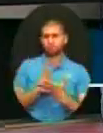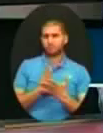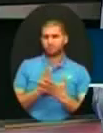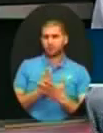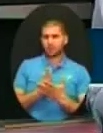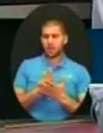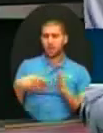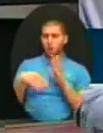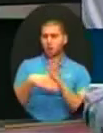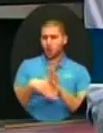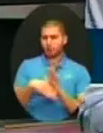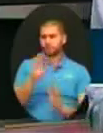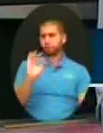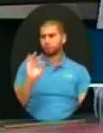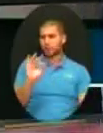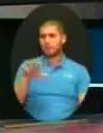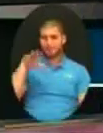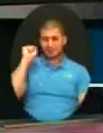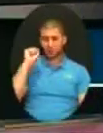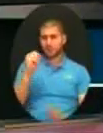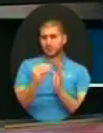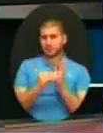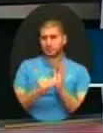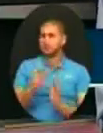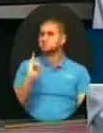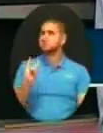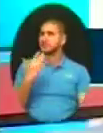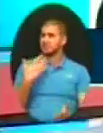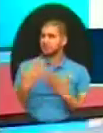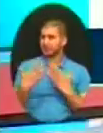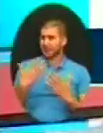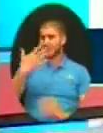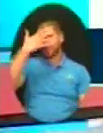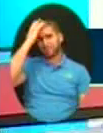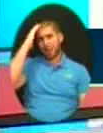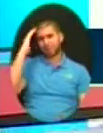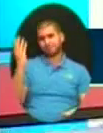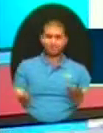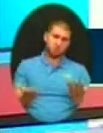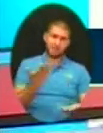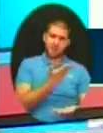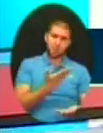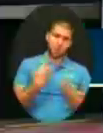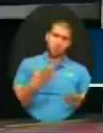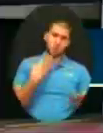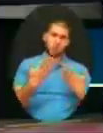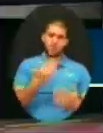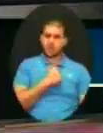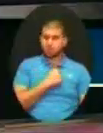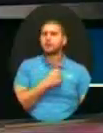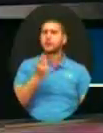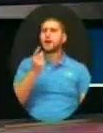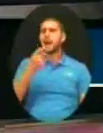התזכיר חוק. מאותם מסקנות זה צריך לעבור לך. מה זה פסגת טראמפ קים לעומת האירוע הזה, עכשיו, כן? ליצמן